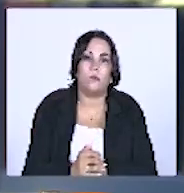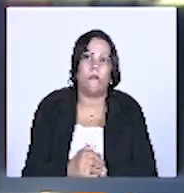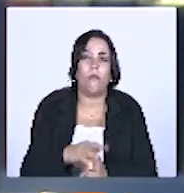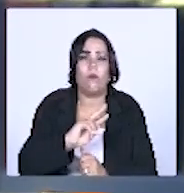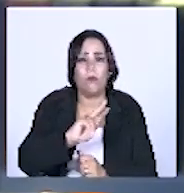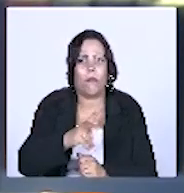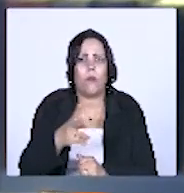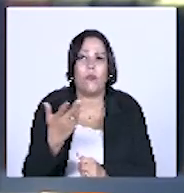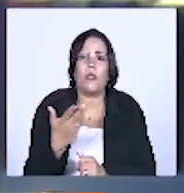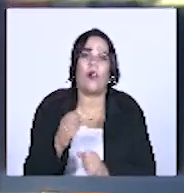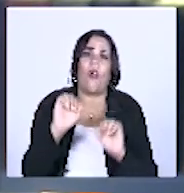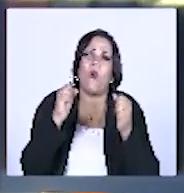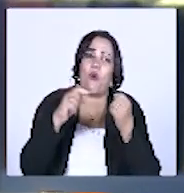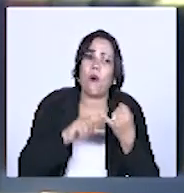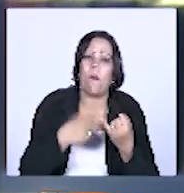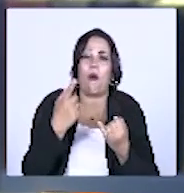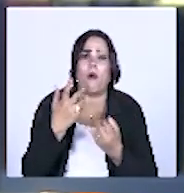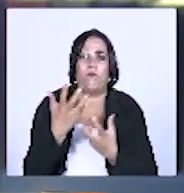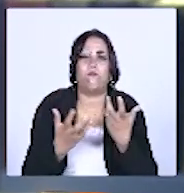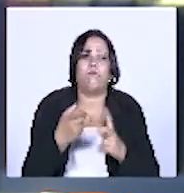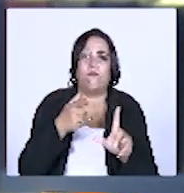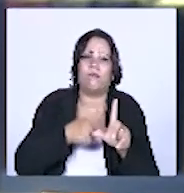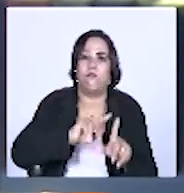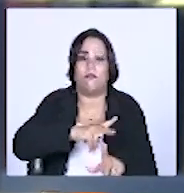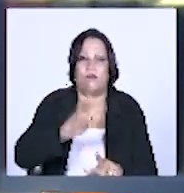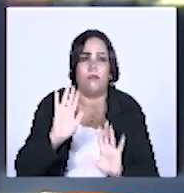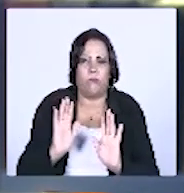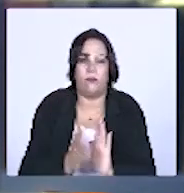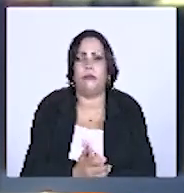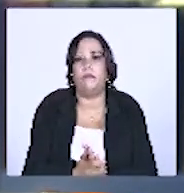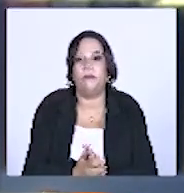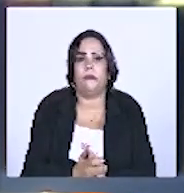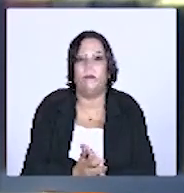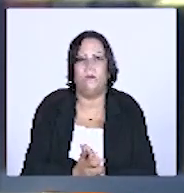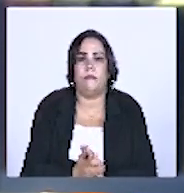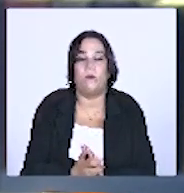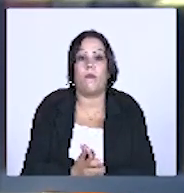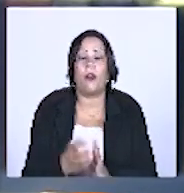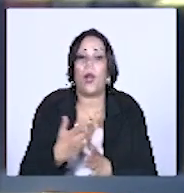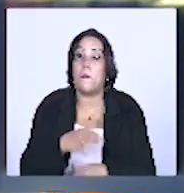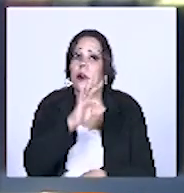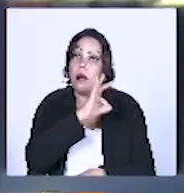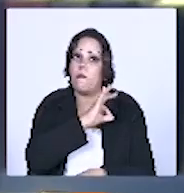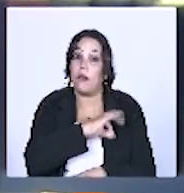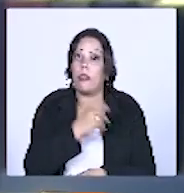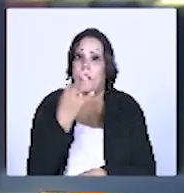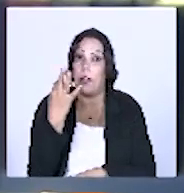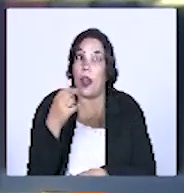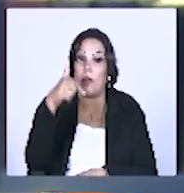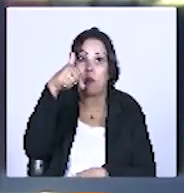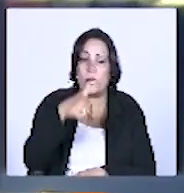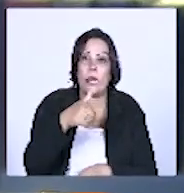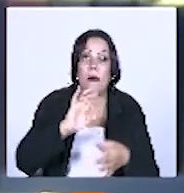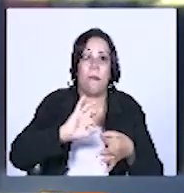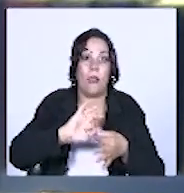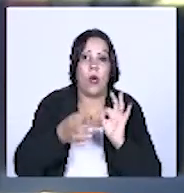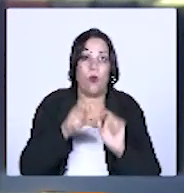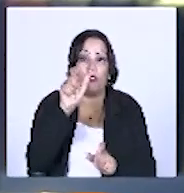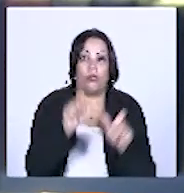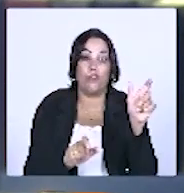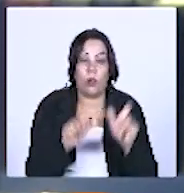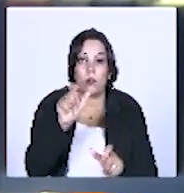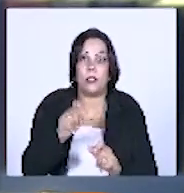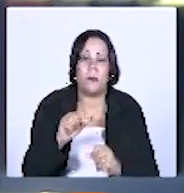اشياء اخرى زي كهربا ومحروقات وحاجات من هذا القبيل بيستفيد 3 مليون مواطن من